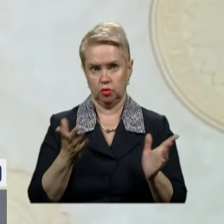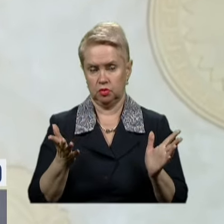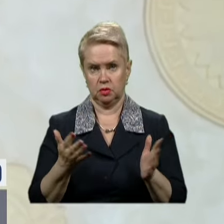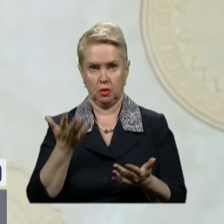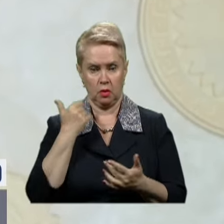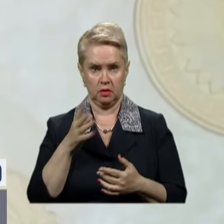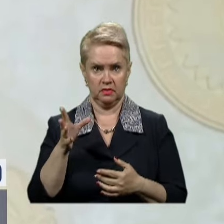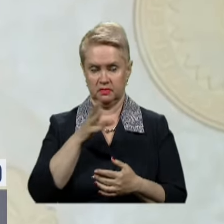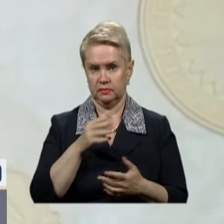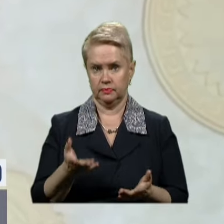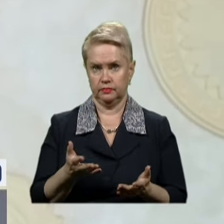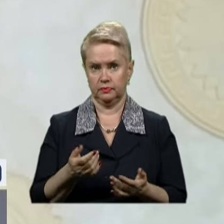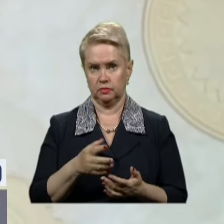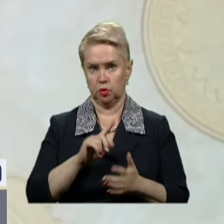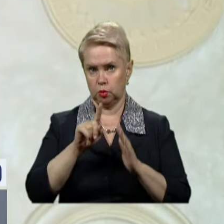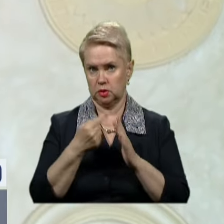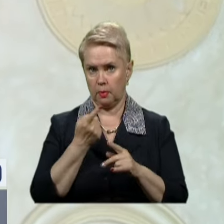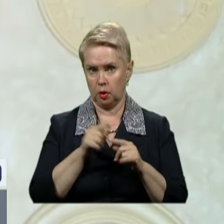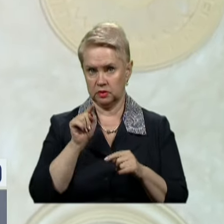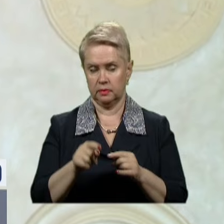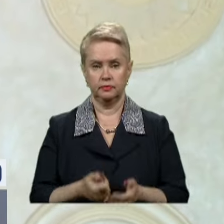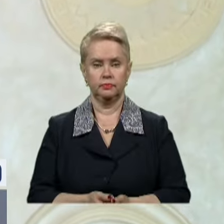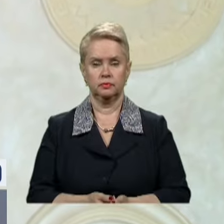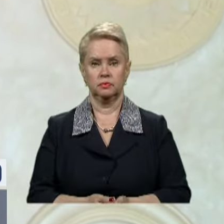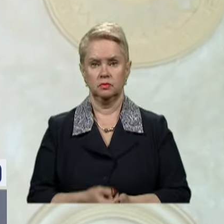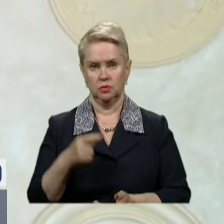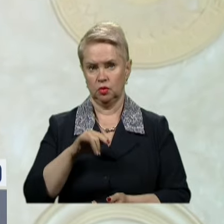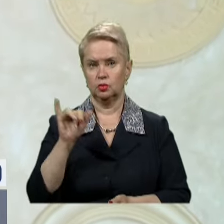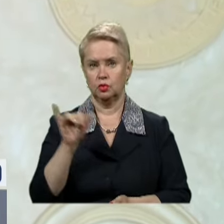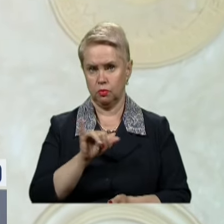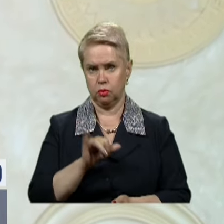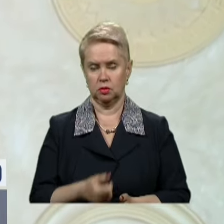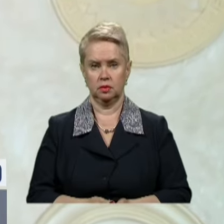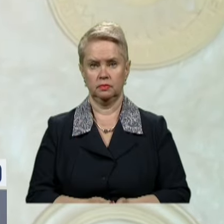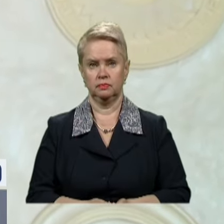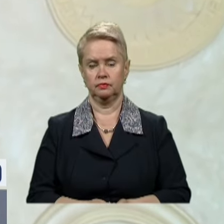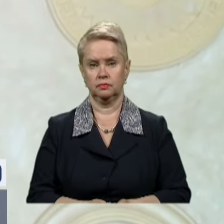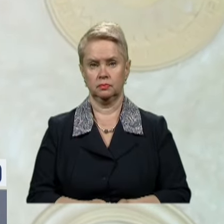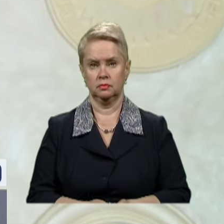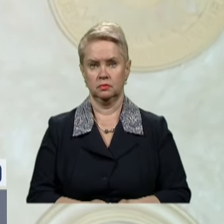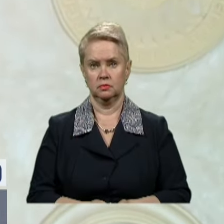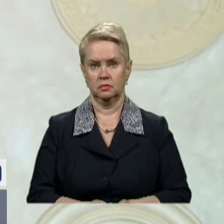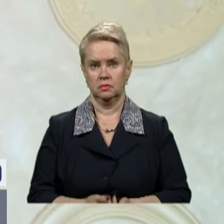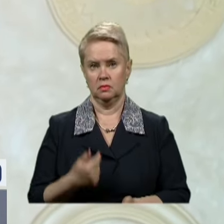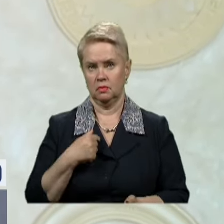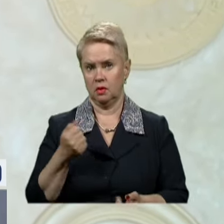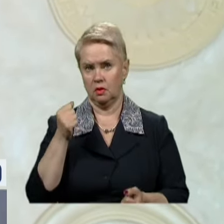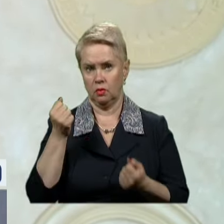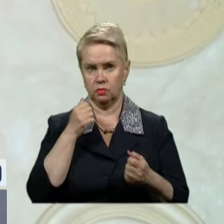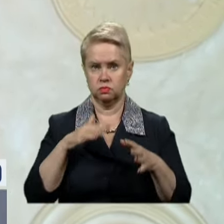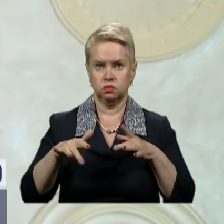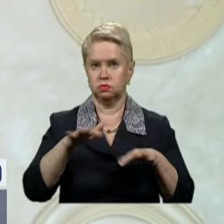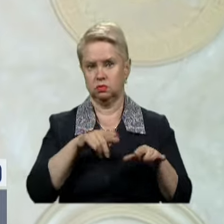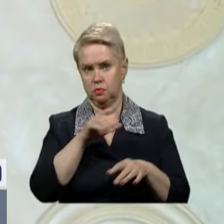коли узнали про це. Тут субота, і ажіотаж був